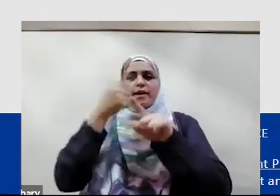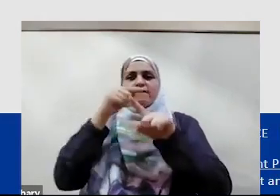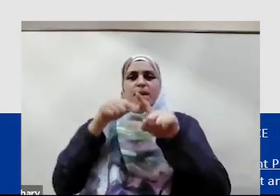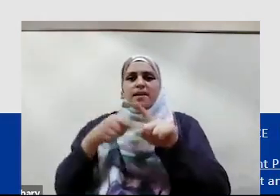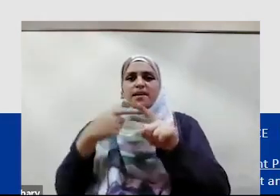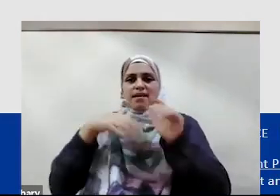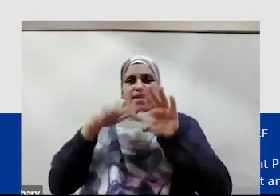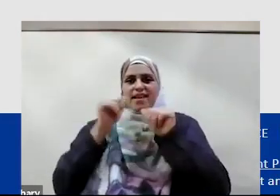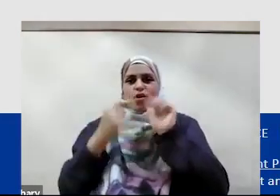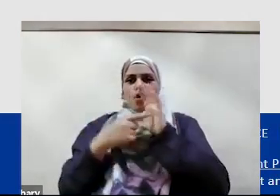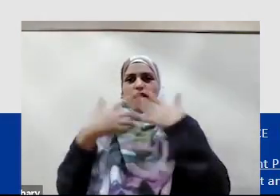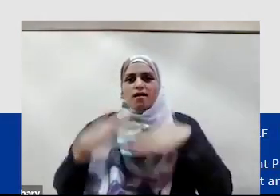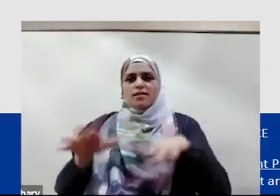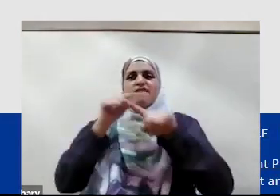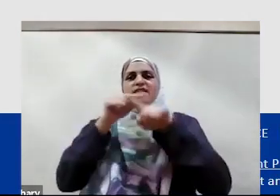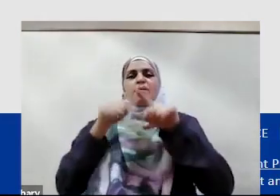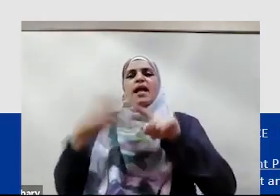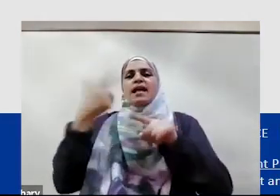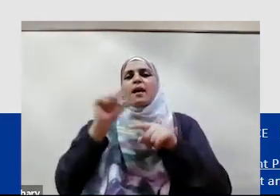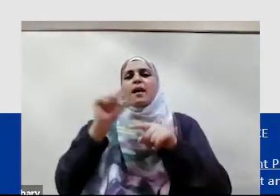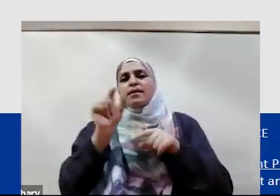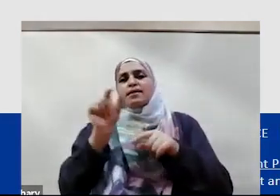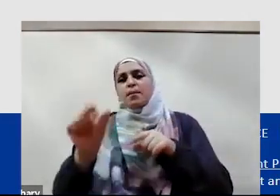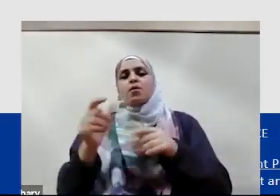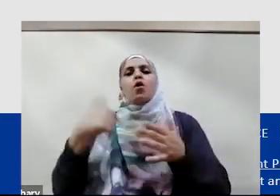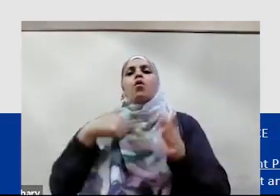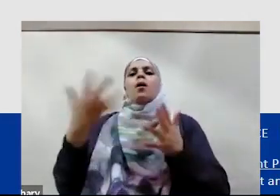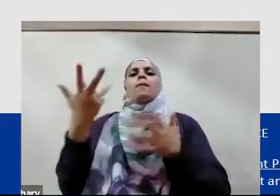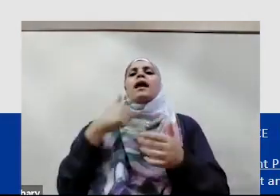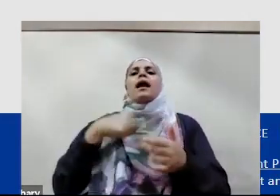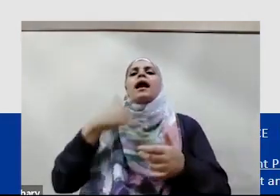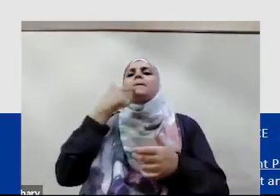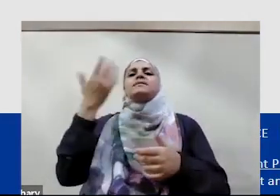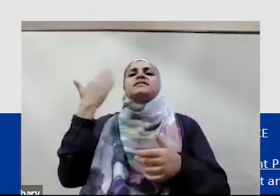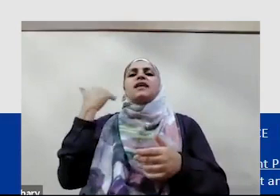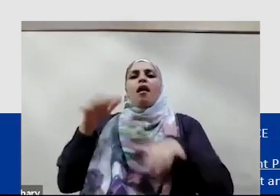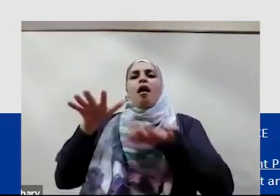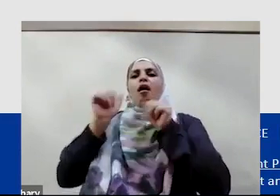وأنا كنت في الدرجة العلمية دي من إمتى لإمتى.